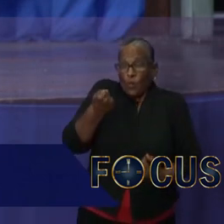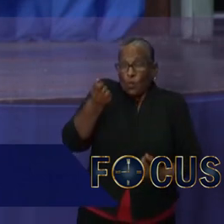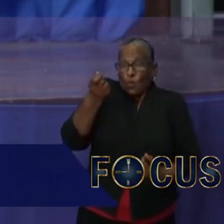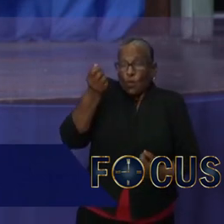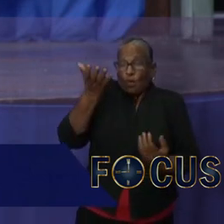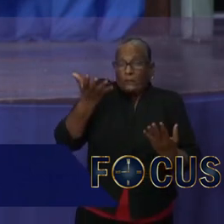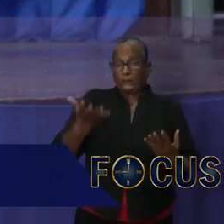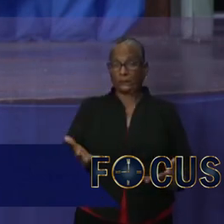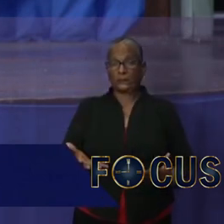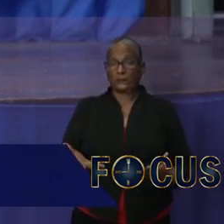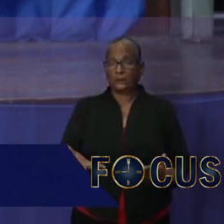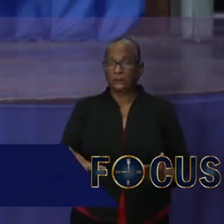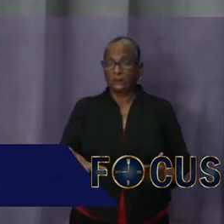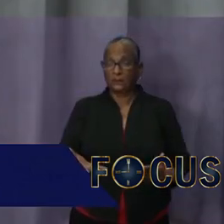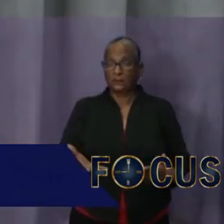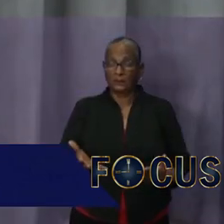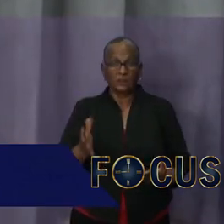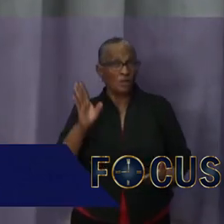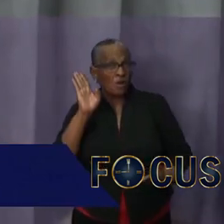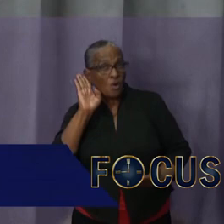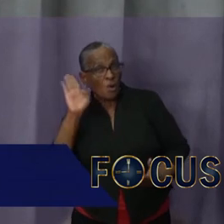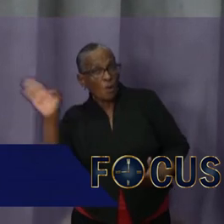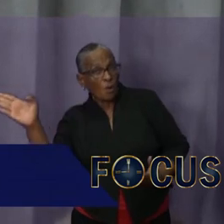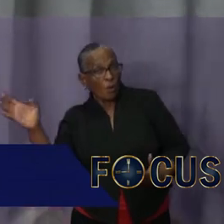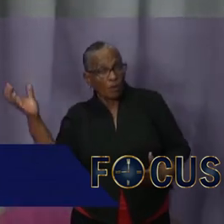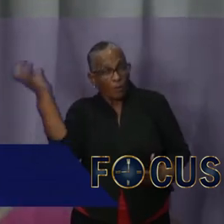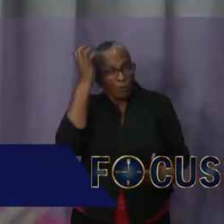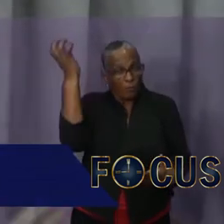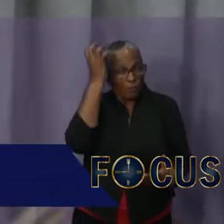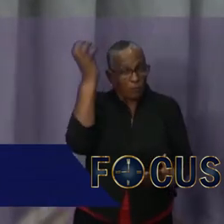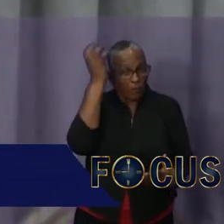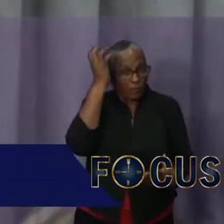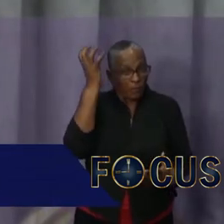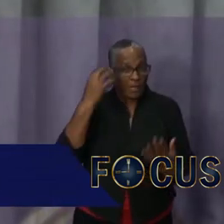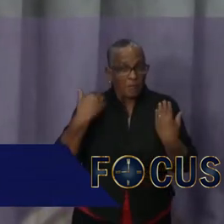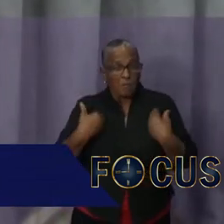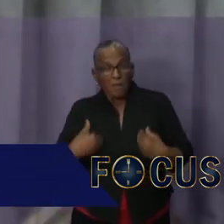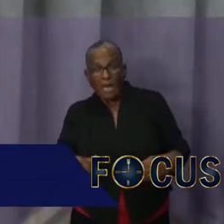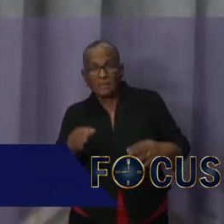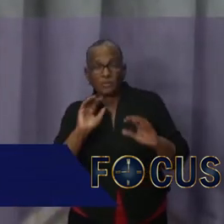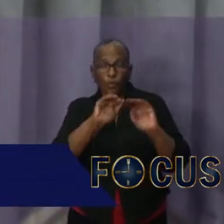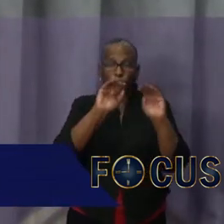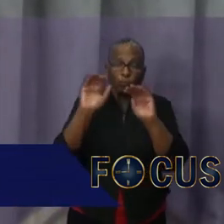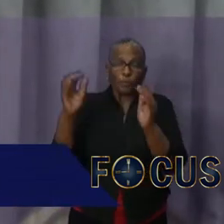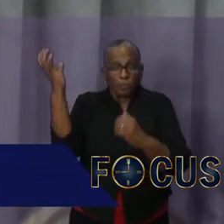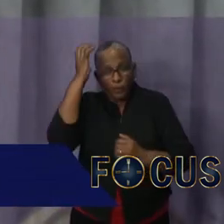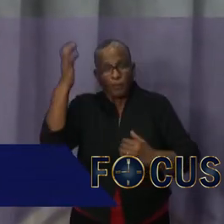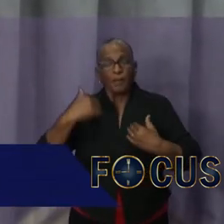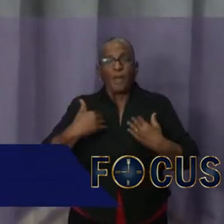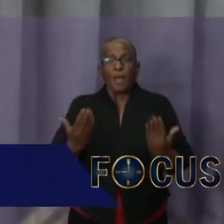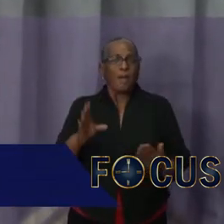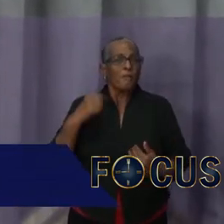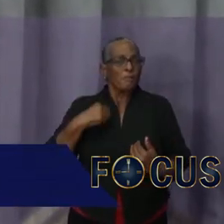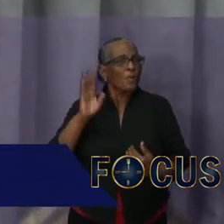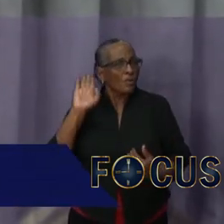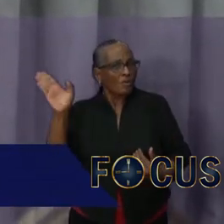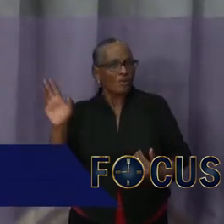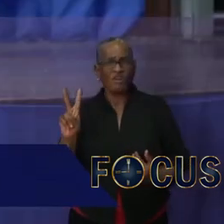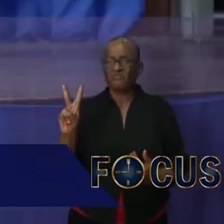We horen de kreten, de noodkreet van de gemeenschap. Ja,